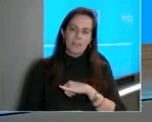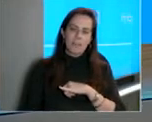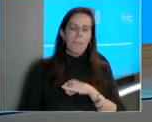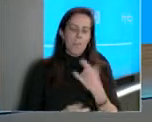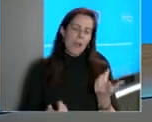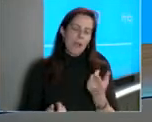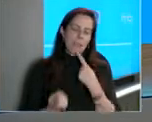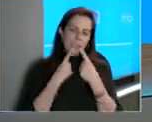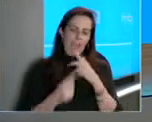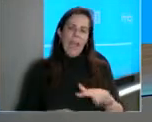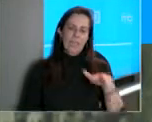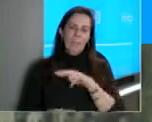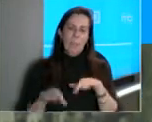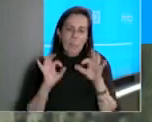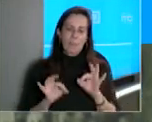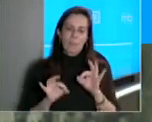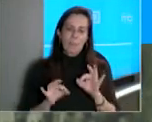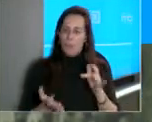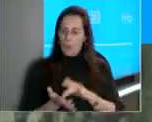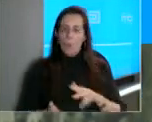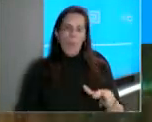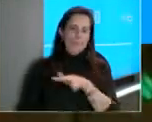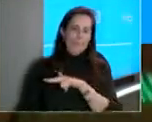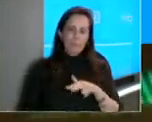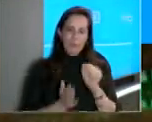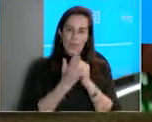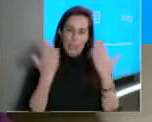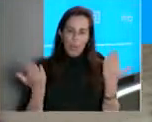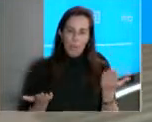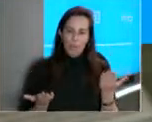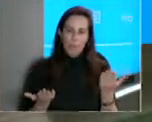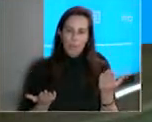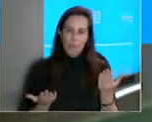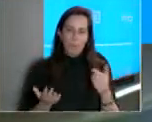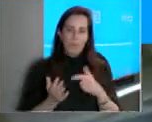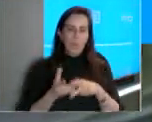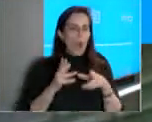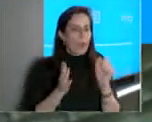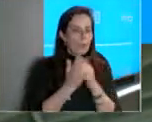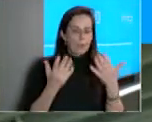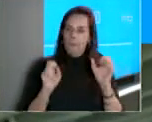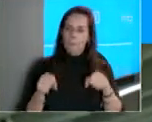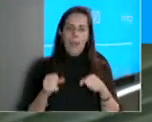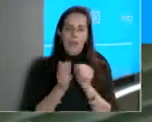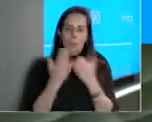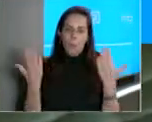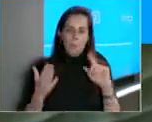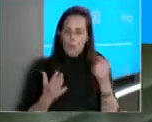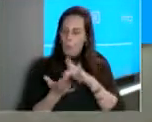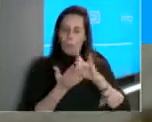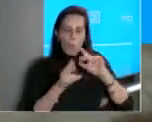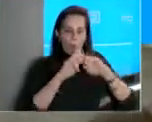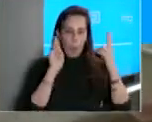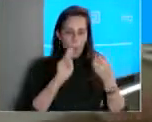בשיח הציבורי, ובעצם במעמד הציבורי של העיתון. כי כן. עורכי עיתונים ובעלי עיתונים, בכל מקום